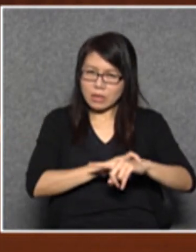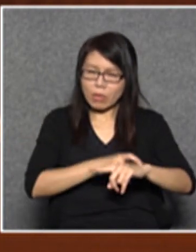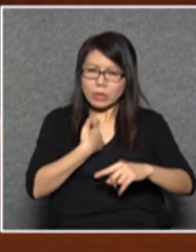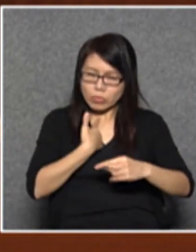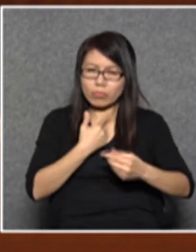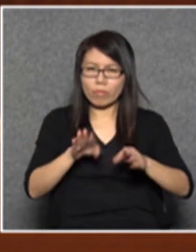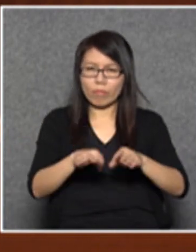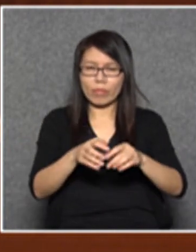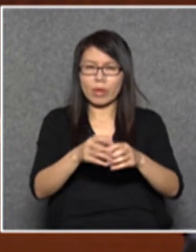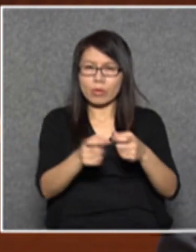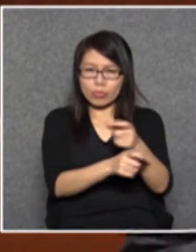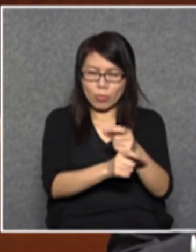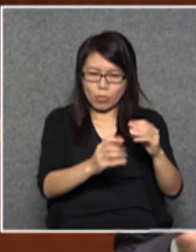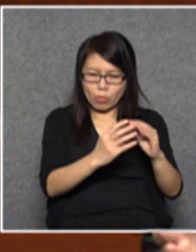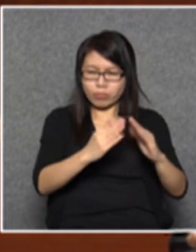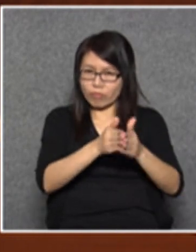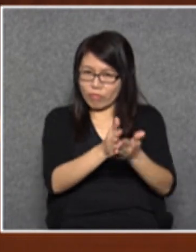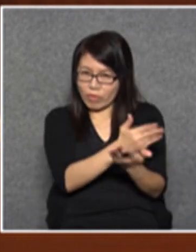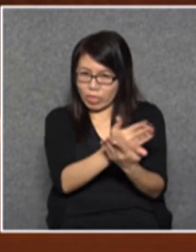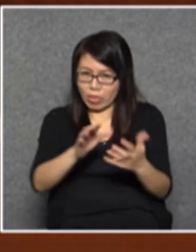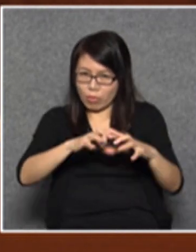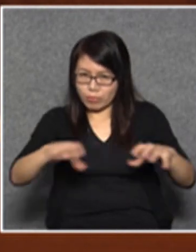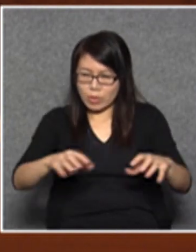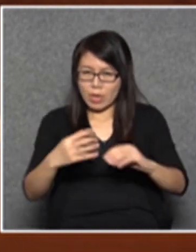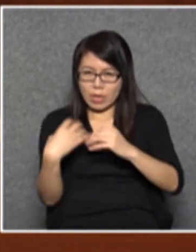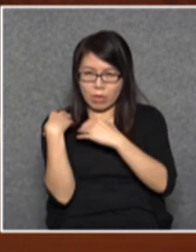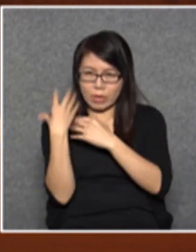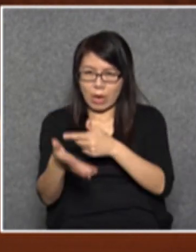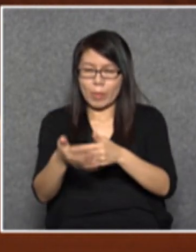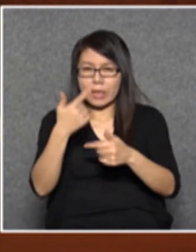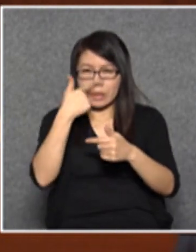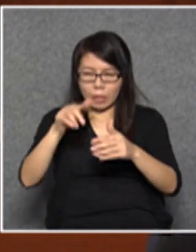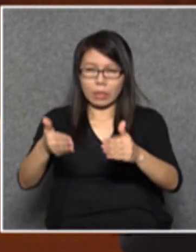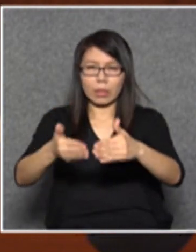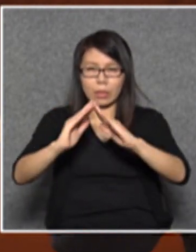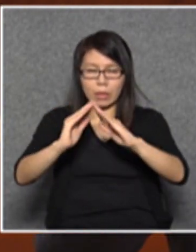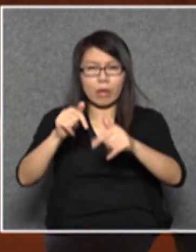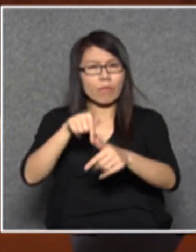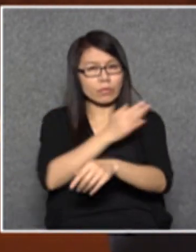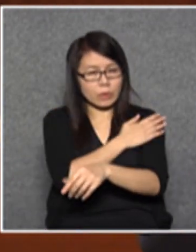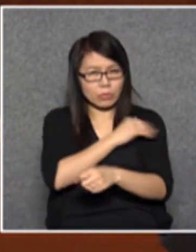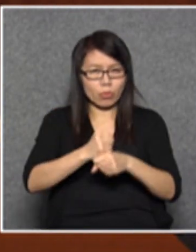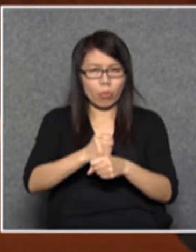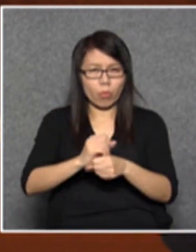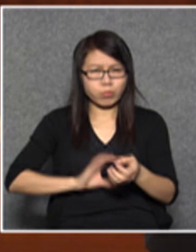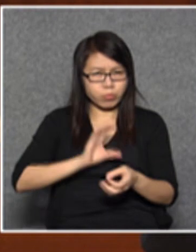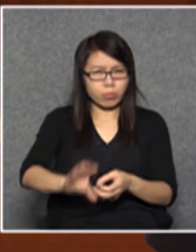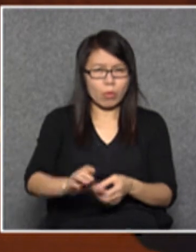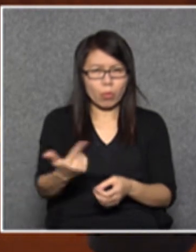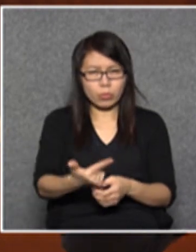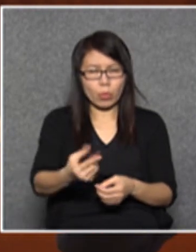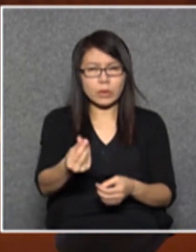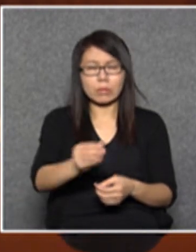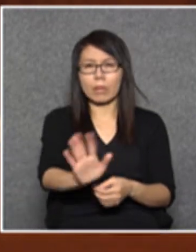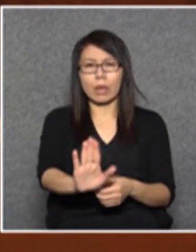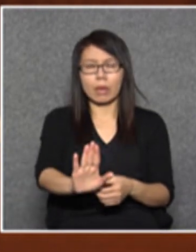個商務及經濟局裏面拿出來交給一個新的局去做，一個小的局去做？我們都不是需要很多錢，不是成立新的處